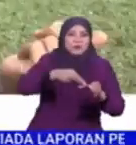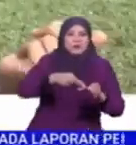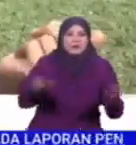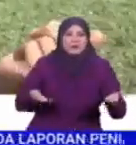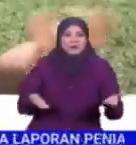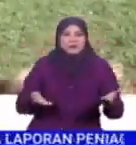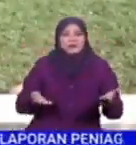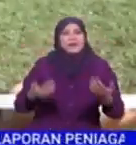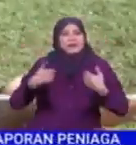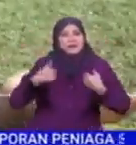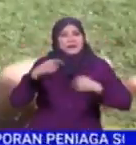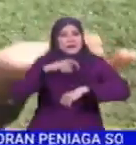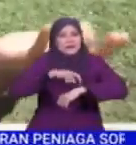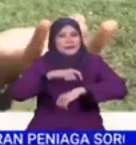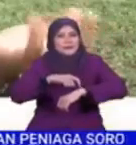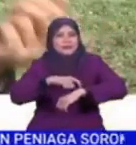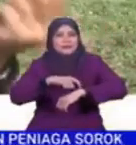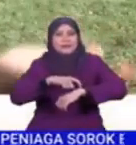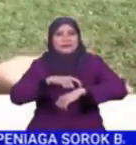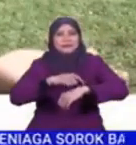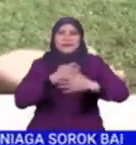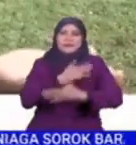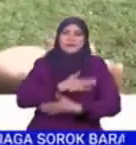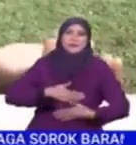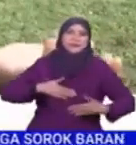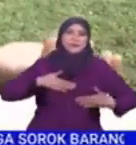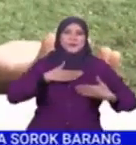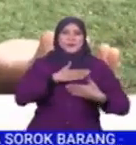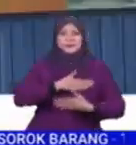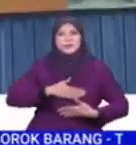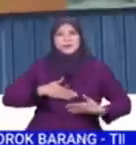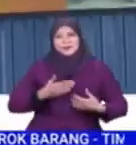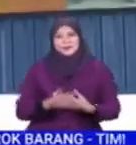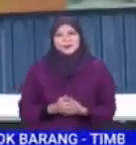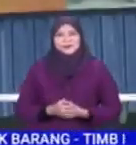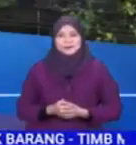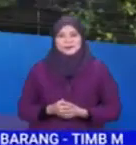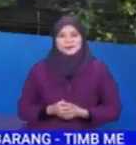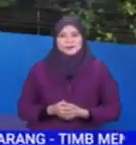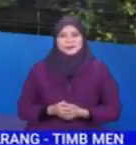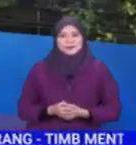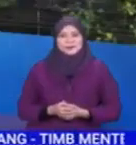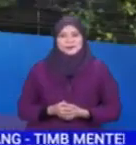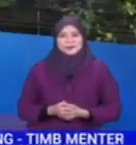jadi doa The Mask ada enjoyed a